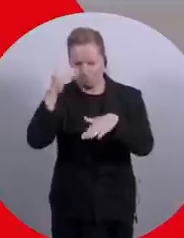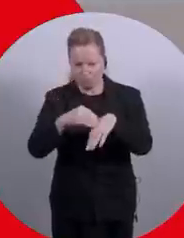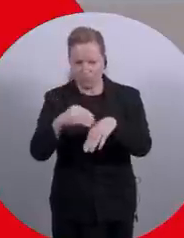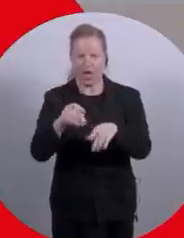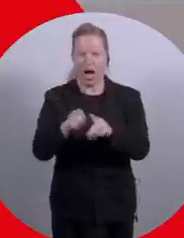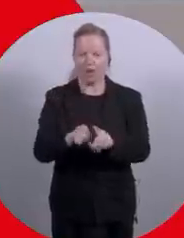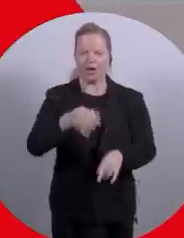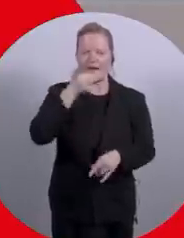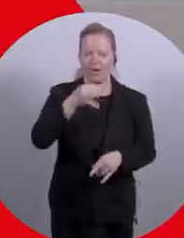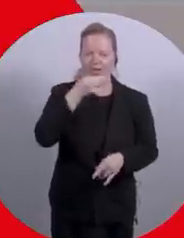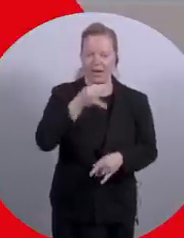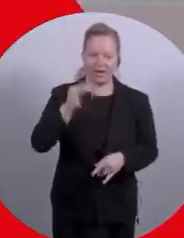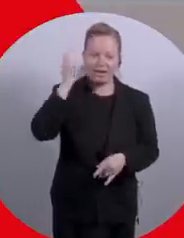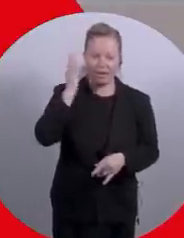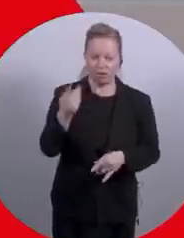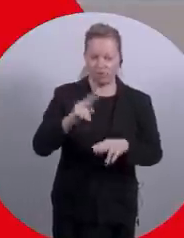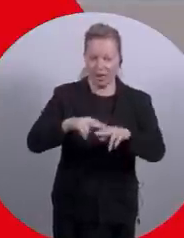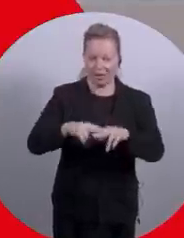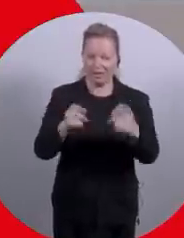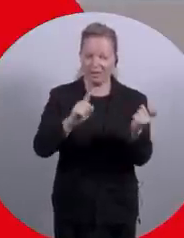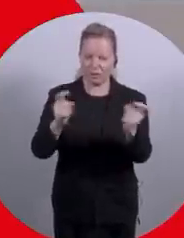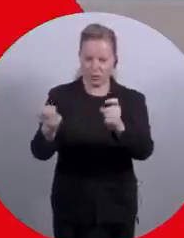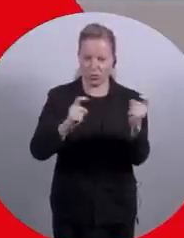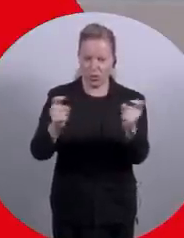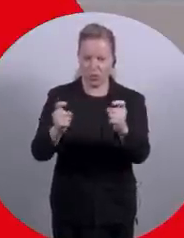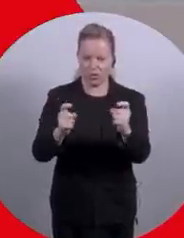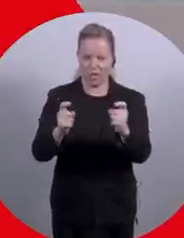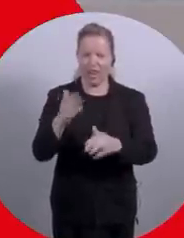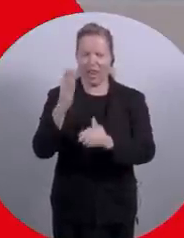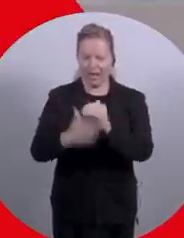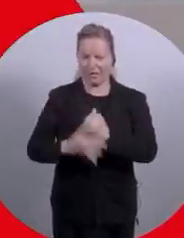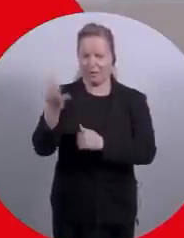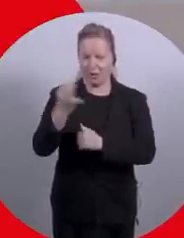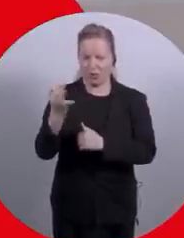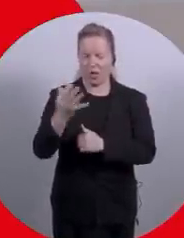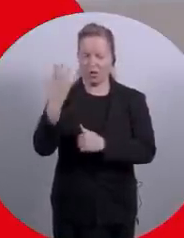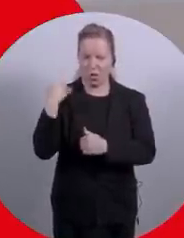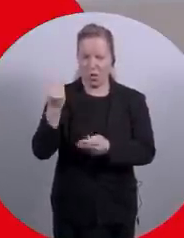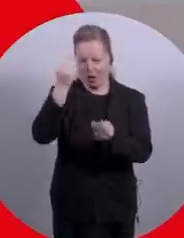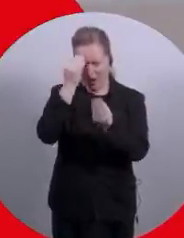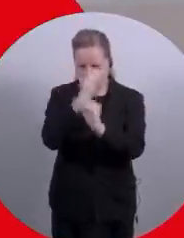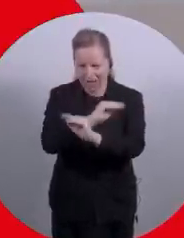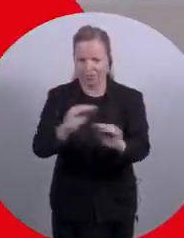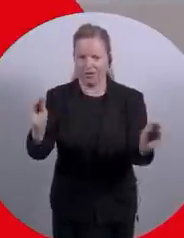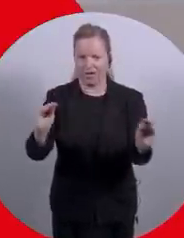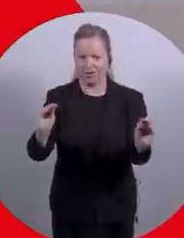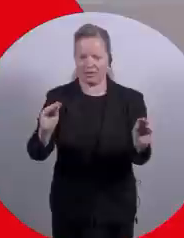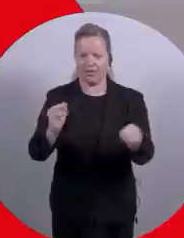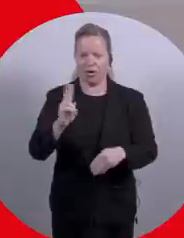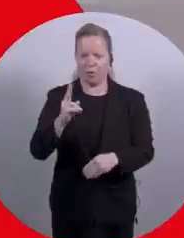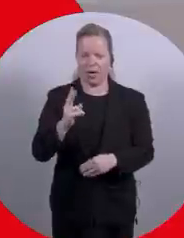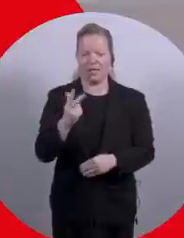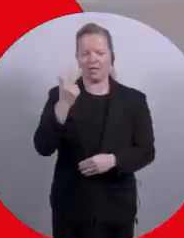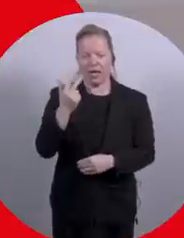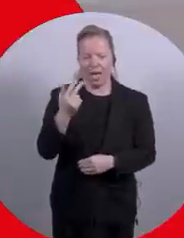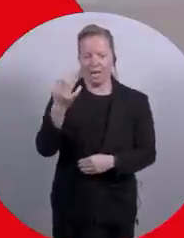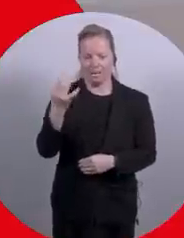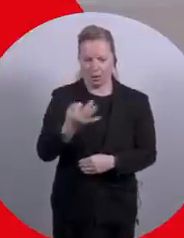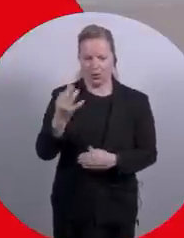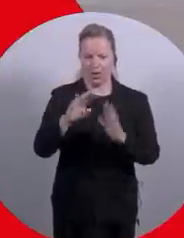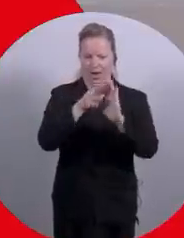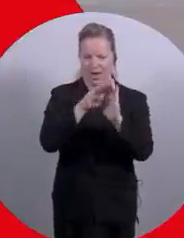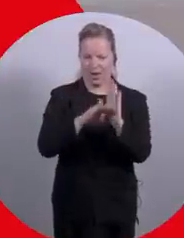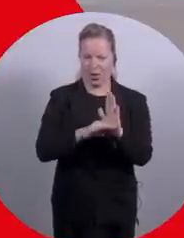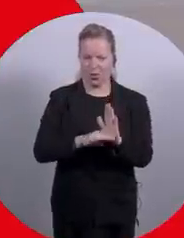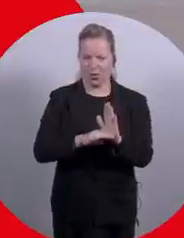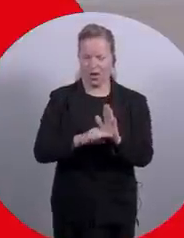Rednerinnen und Rednern in der Diskussion danach dass wir in der letzten Minute auch noch mal darauf hinweisen weil wir diese drei Minuten Regelung